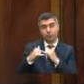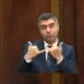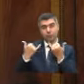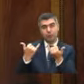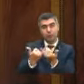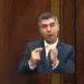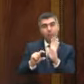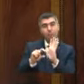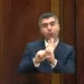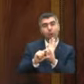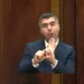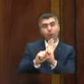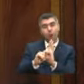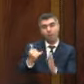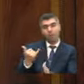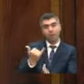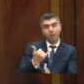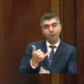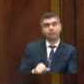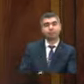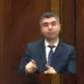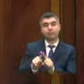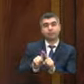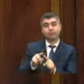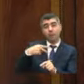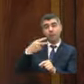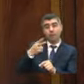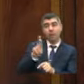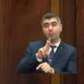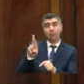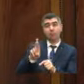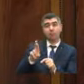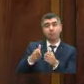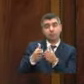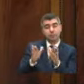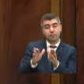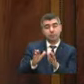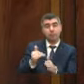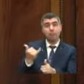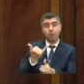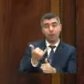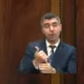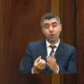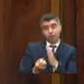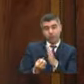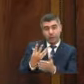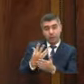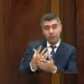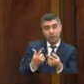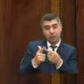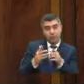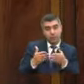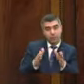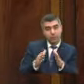الموضوع بالذات مباشرة بعد خطاب جلالة الملك الذي لح فيه بأن المرحلة الجديدة تبتدئ من